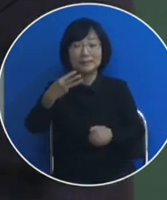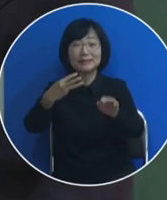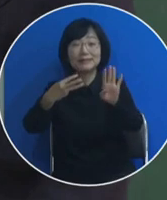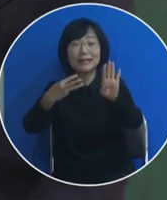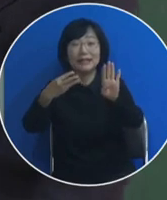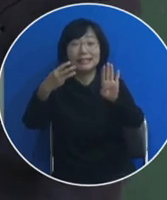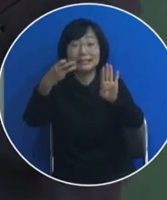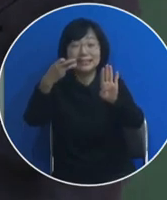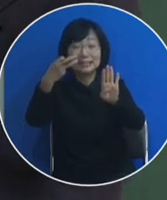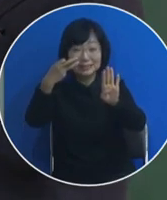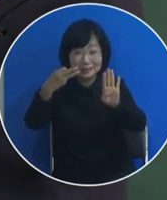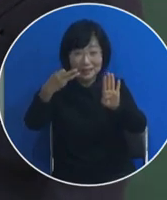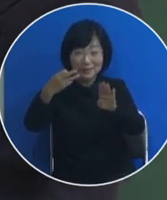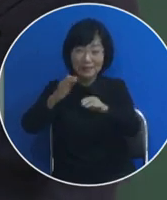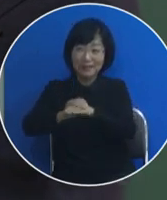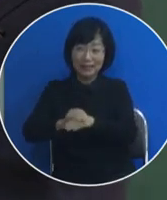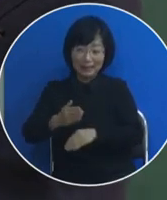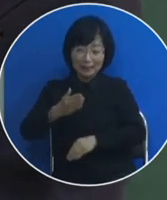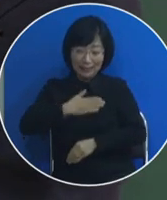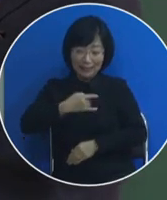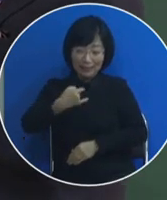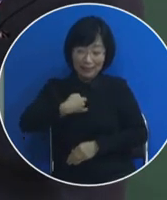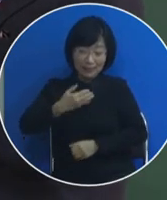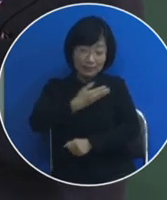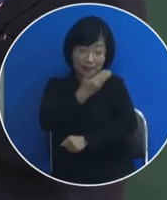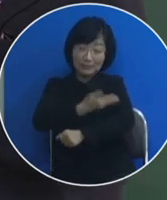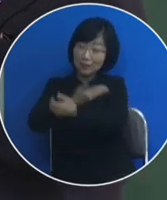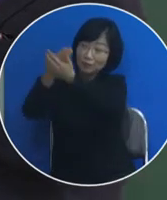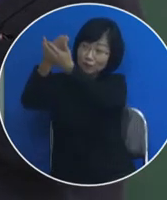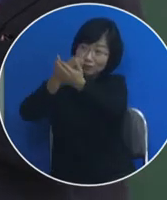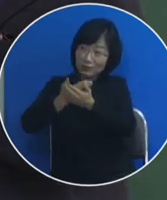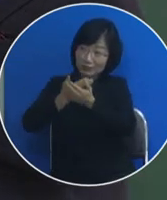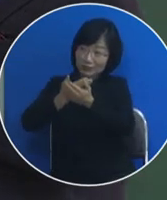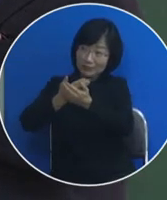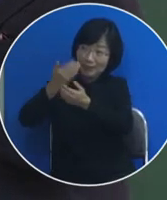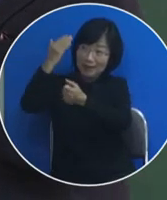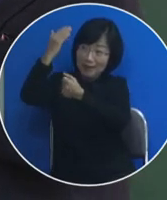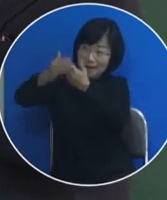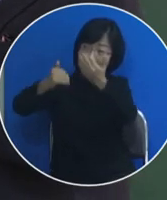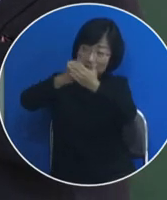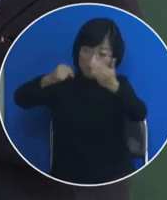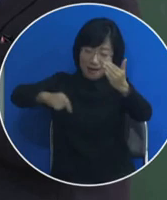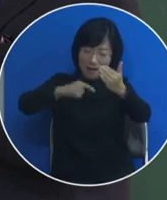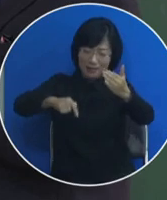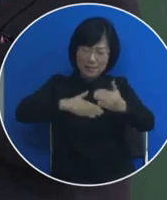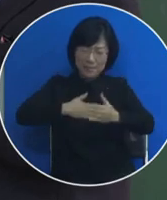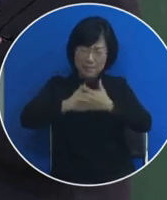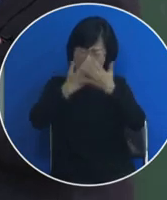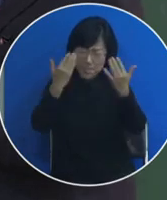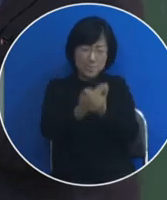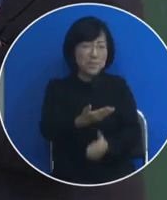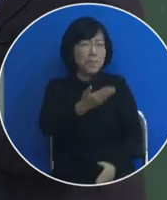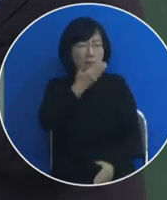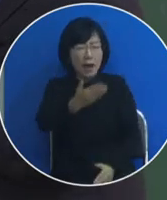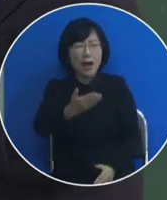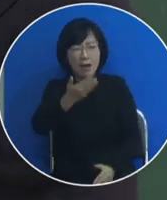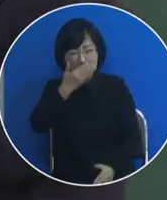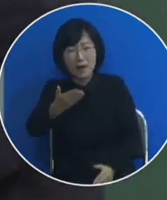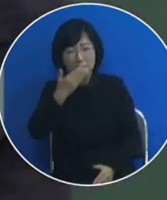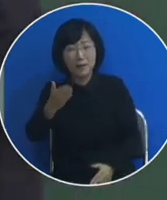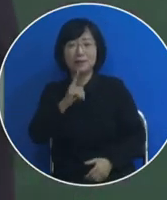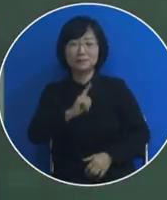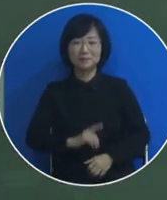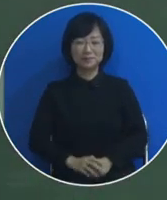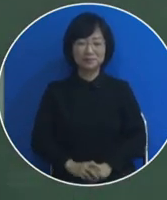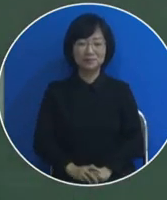important. 내게 능력 주시는 자 안에서 내가 모든 것을 할 수 있느니라. I can do all things through Him who strengthens me.